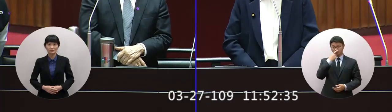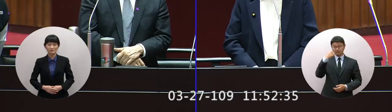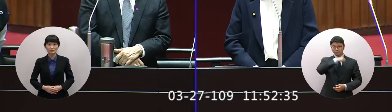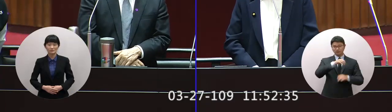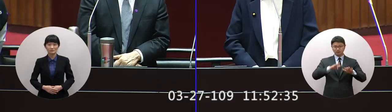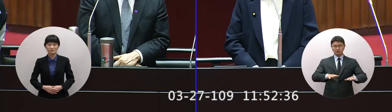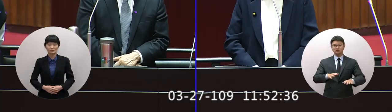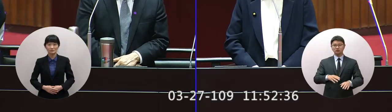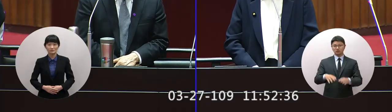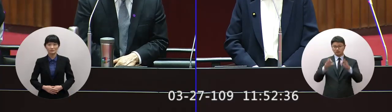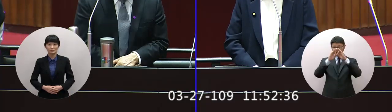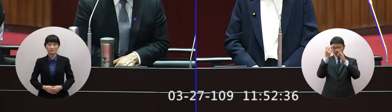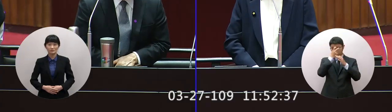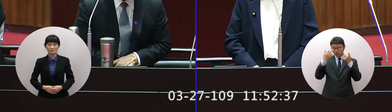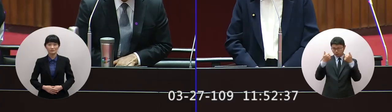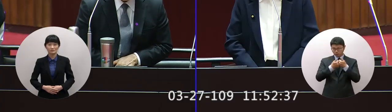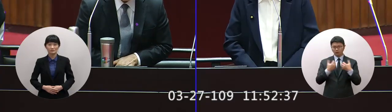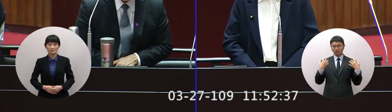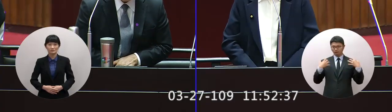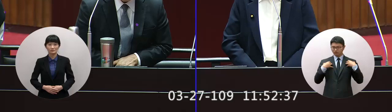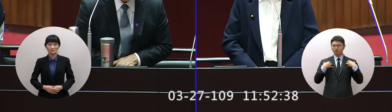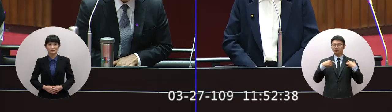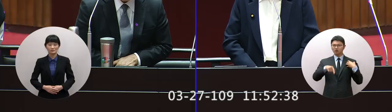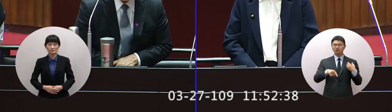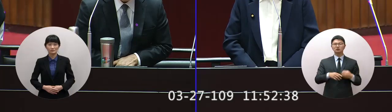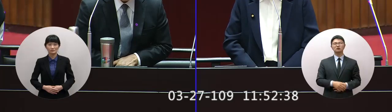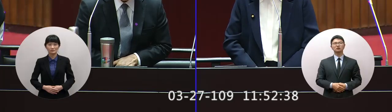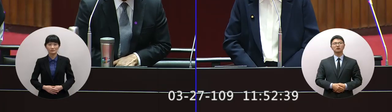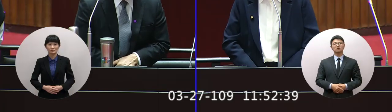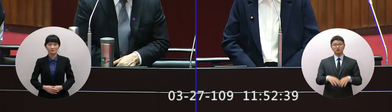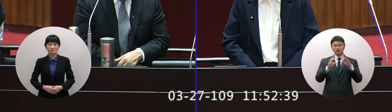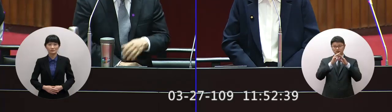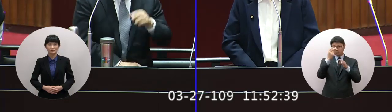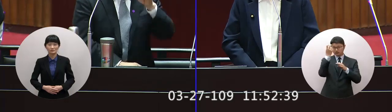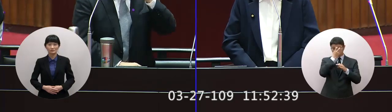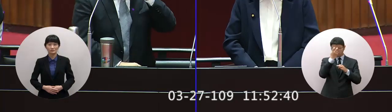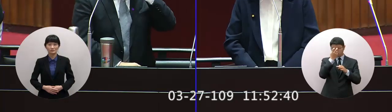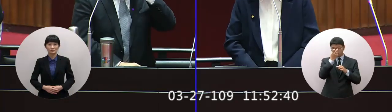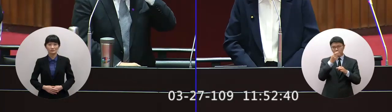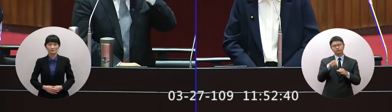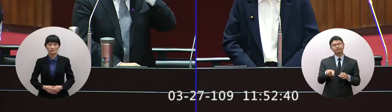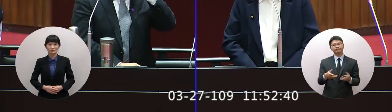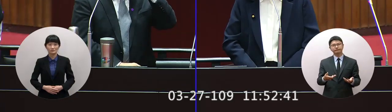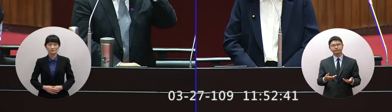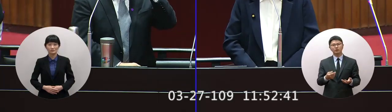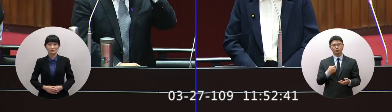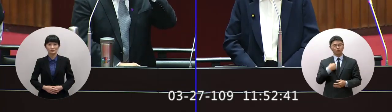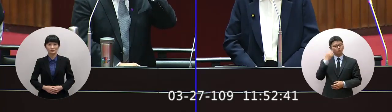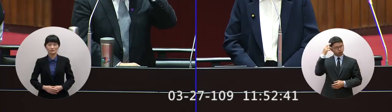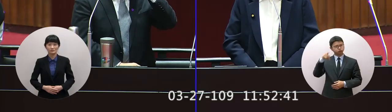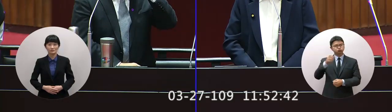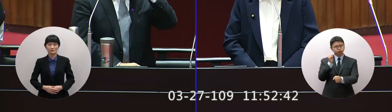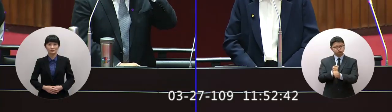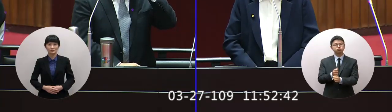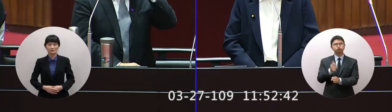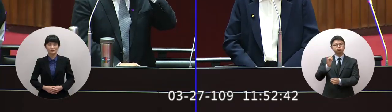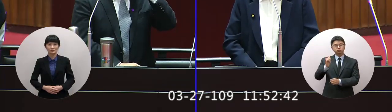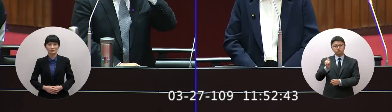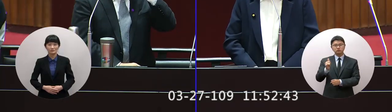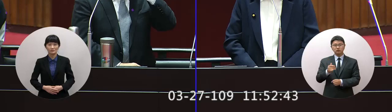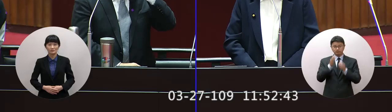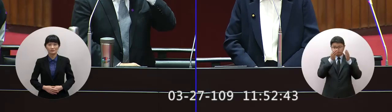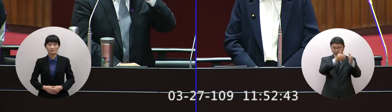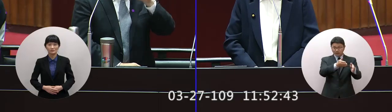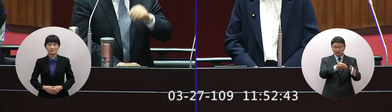管会来主导这件事情。金管会顾名思义，金融管理， 我觉得金管会做得非常好，在金